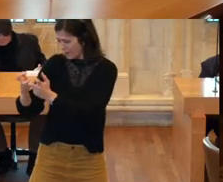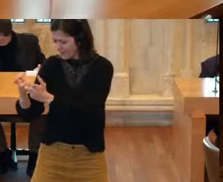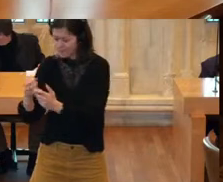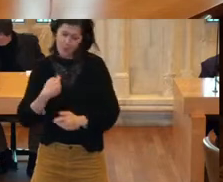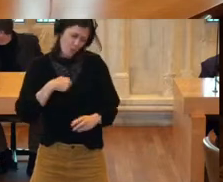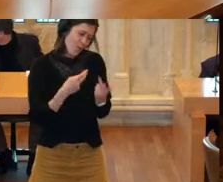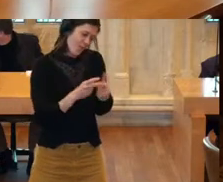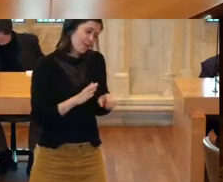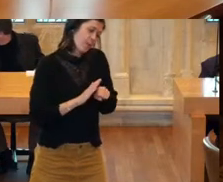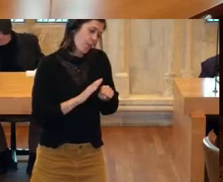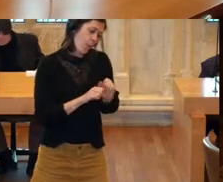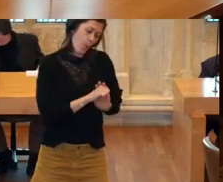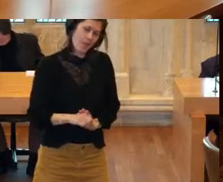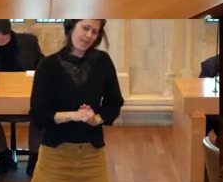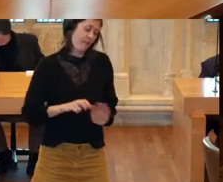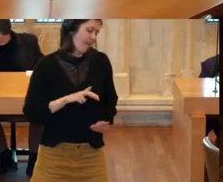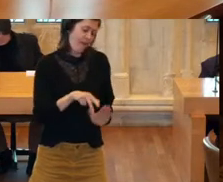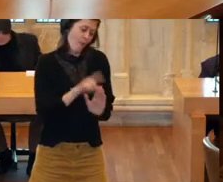cher.